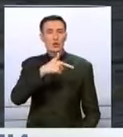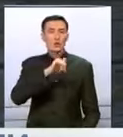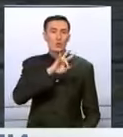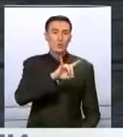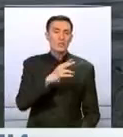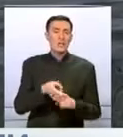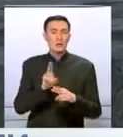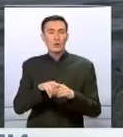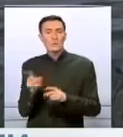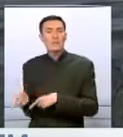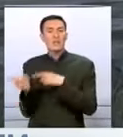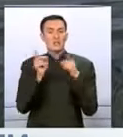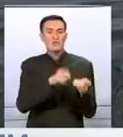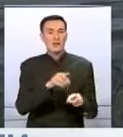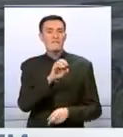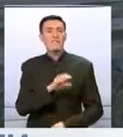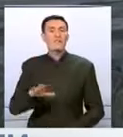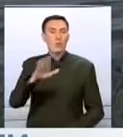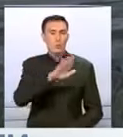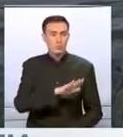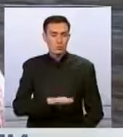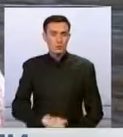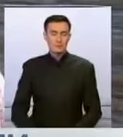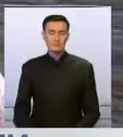давным-давно перекочевавшими в Европу.